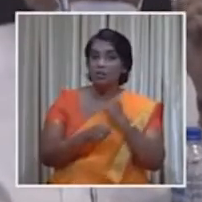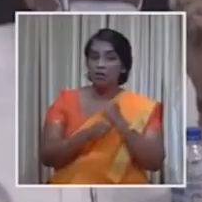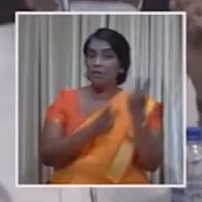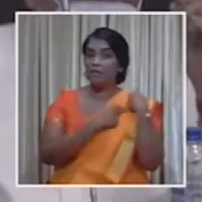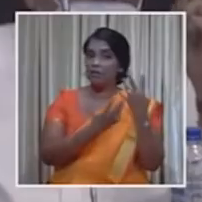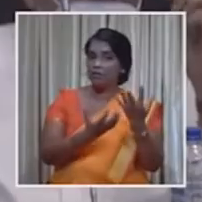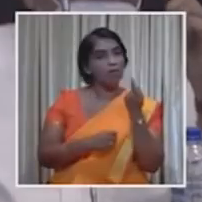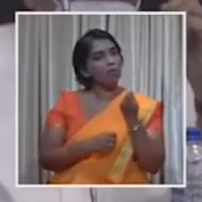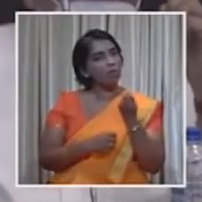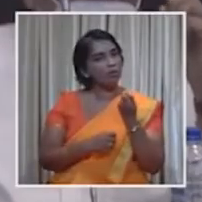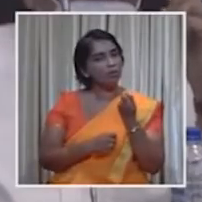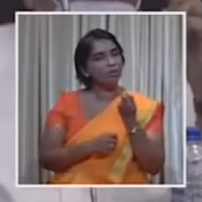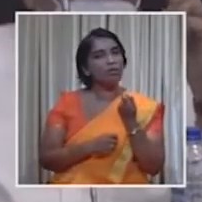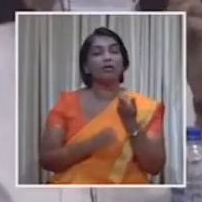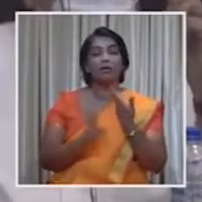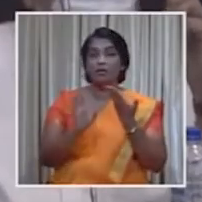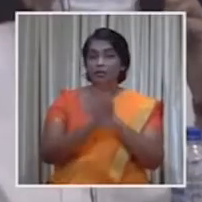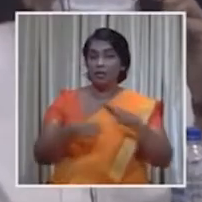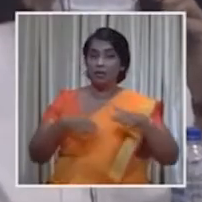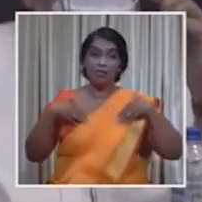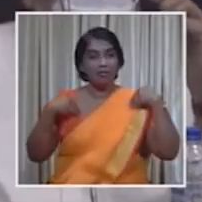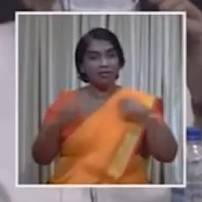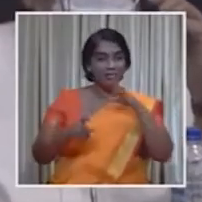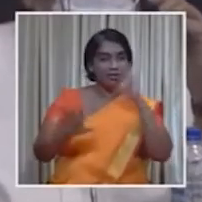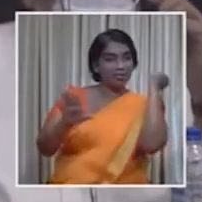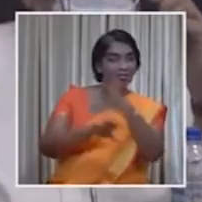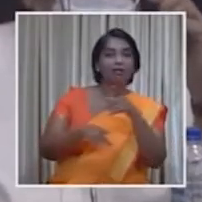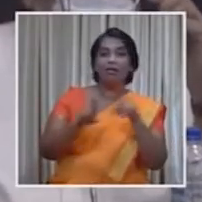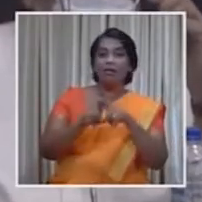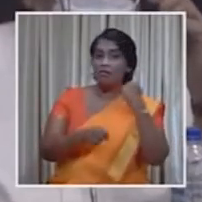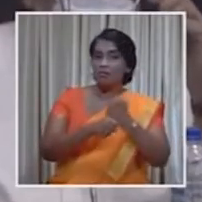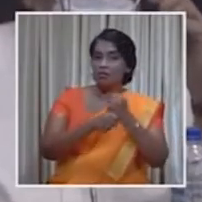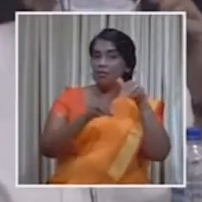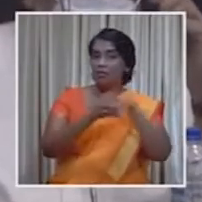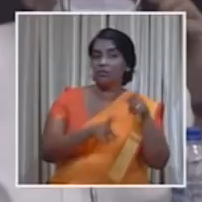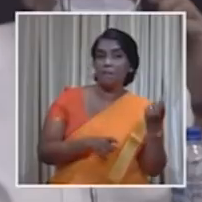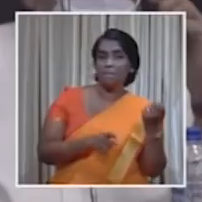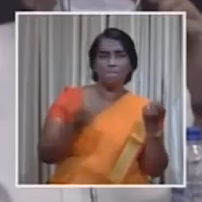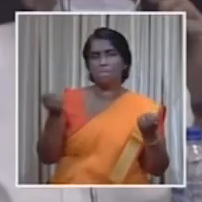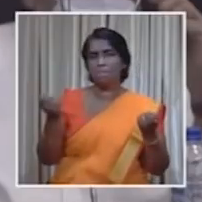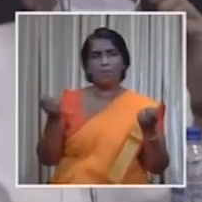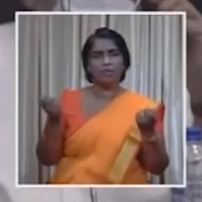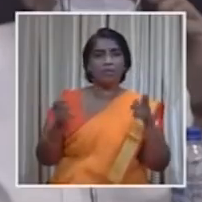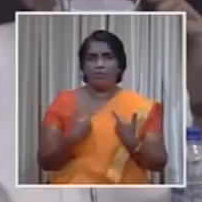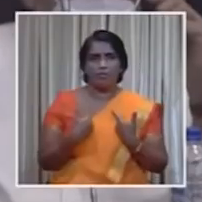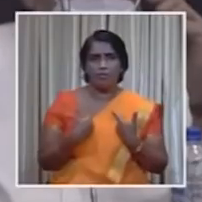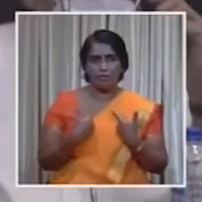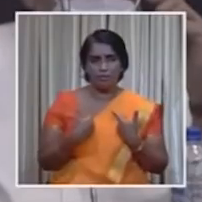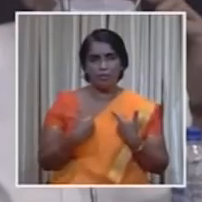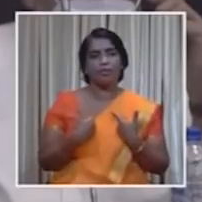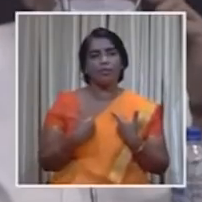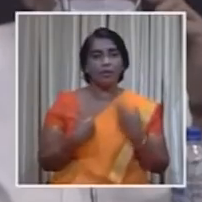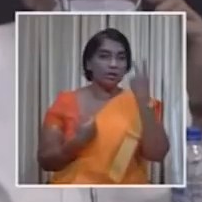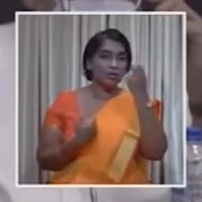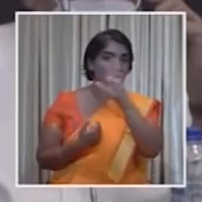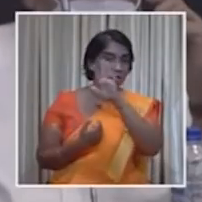තිබුණු මිලයි එදා සැපද කියලා සමච්චල් කරපු අය ආණ්ඩු කරනකොට අද තියෙන මිලයි බලනකොට ජනතාව තීරණය කරයි මොකද්ද කරන්න ඕන කියලා.